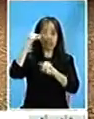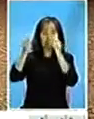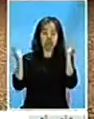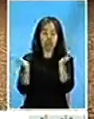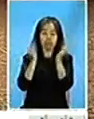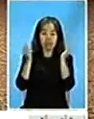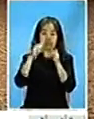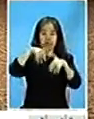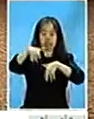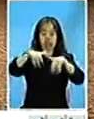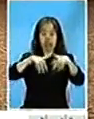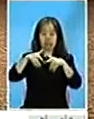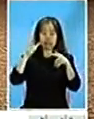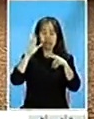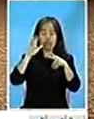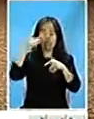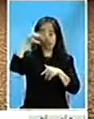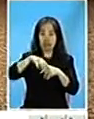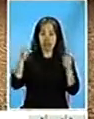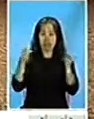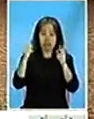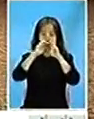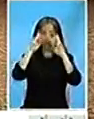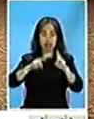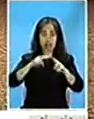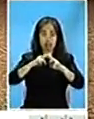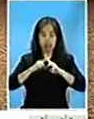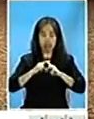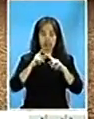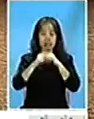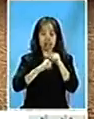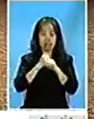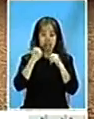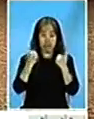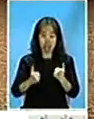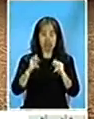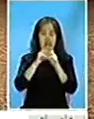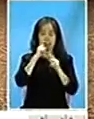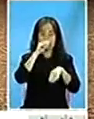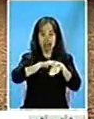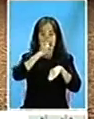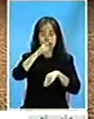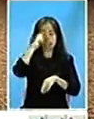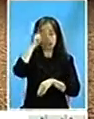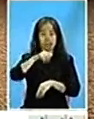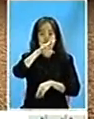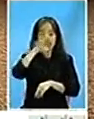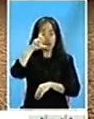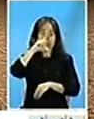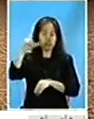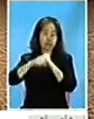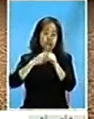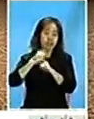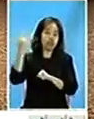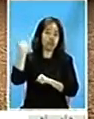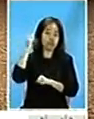นนะคะไอ้โทษค่ะวิสาหกิจขนาดกลางและขนาดย่อมปีนี้กันมาที่การสอบถามว่า 1,300 ล้านที่ขอไปปีที่แล้วเนี่ย